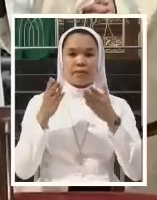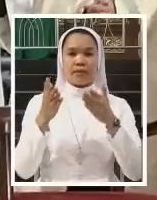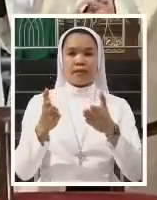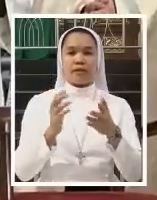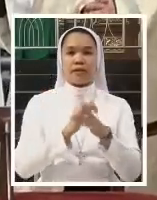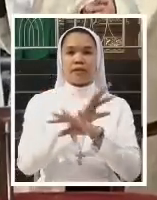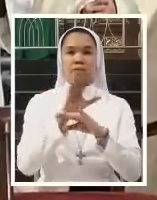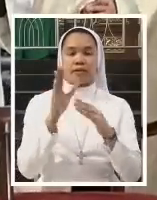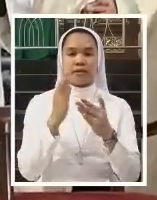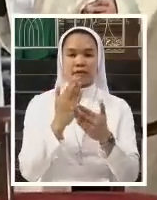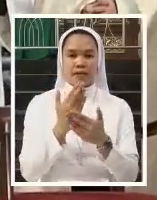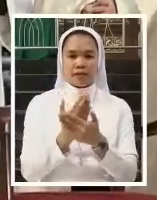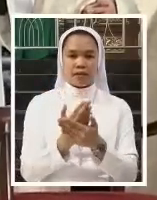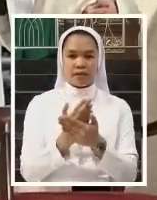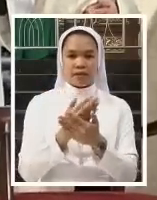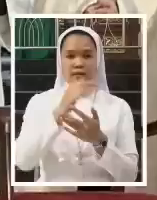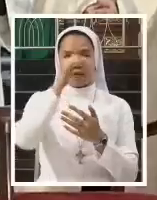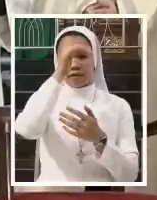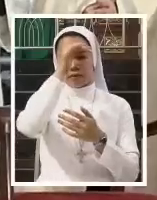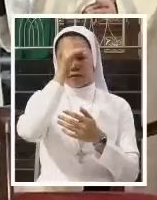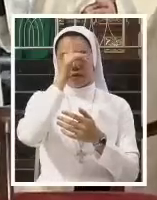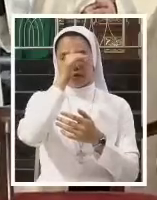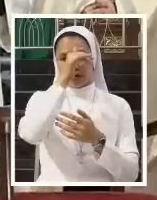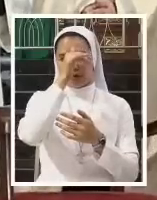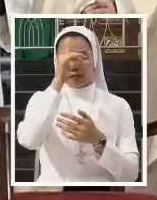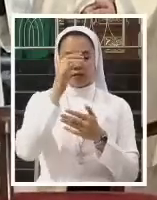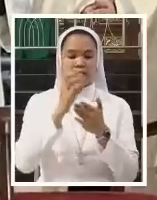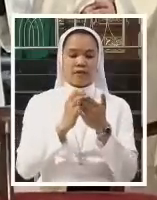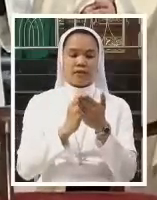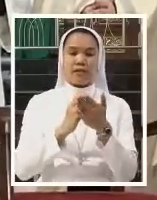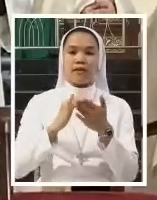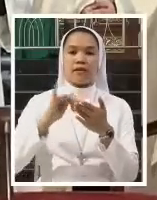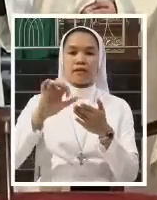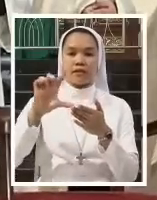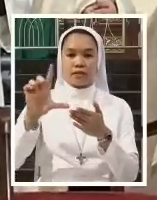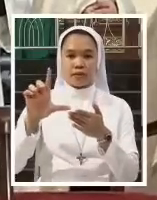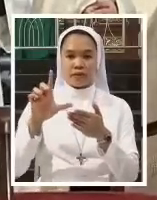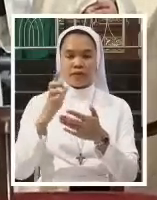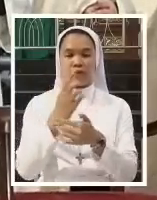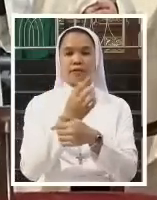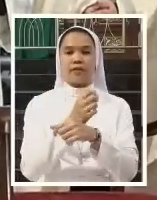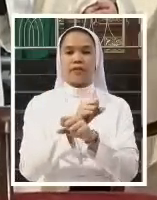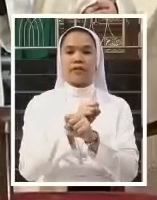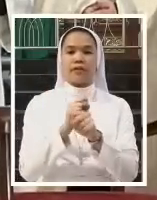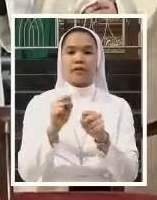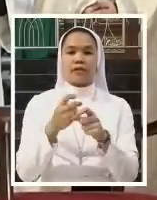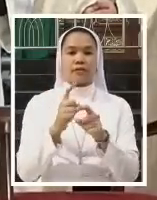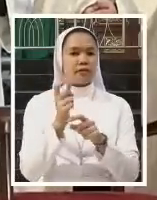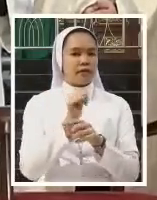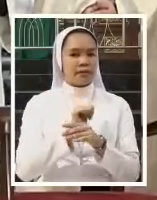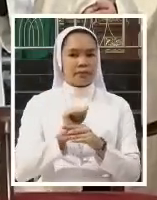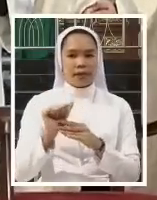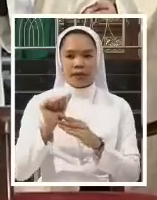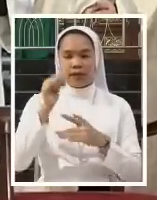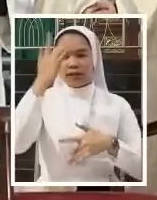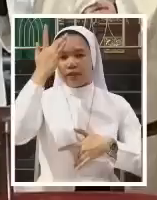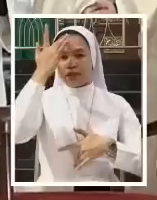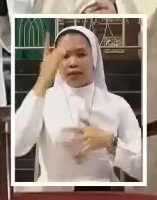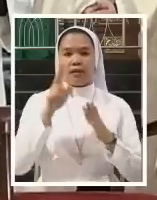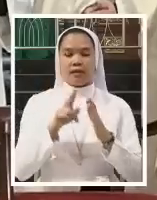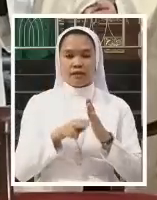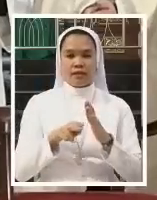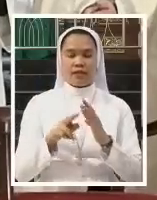mapasagabos nalalahidan kay ning olyo nganing makaligtas sinda sa anuman na sakit asin